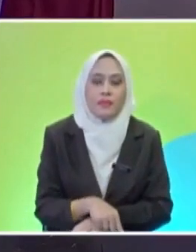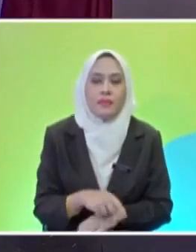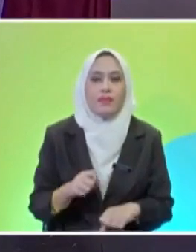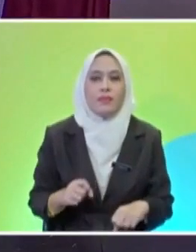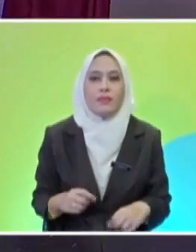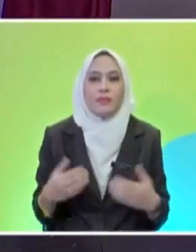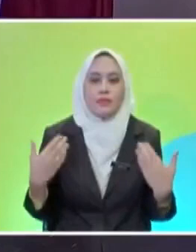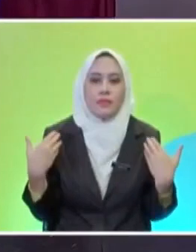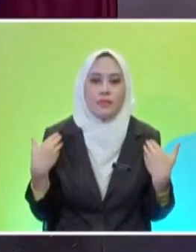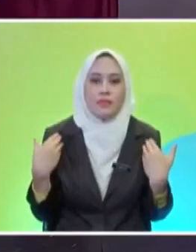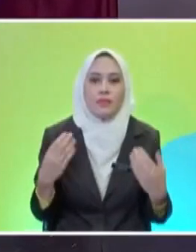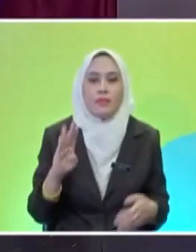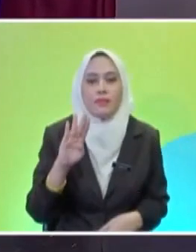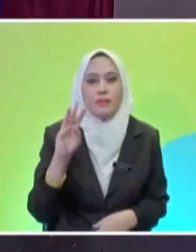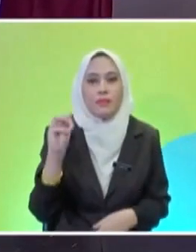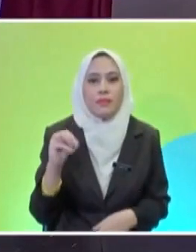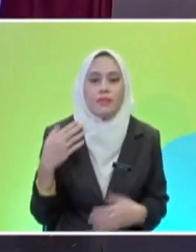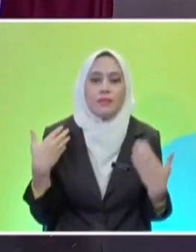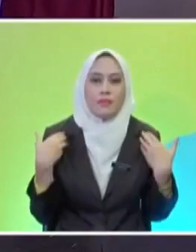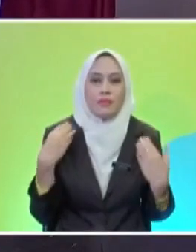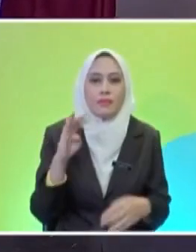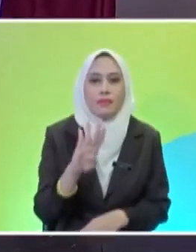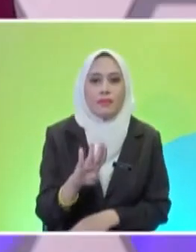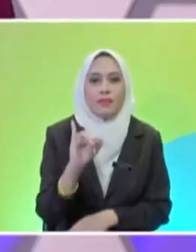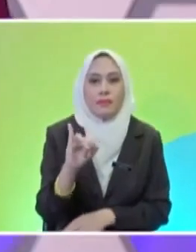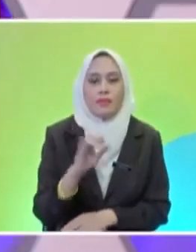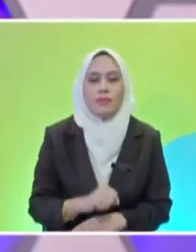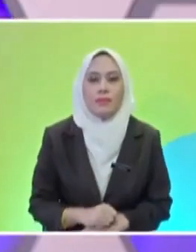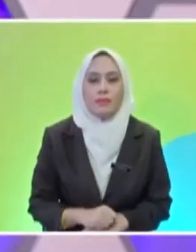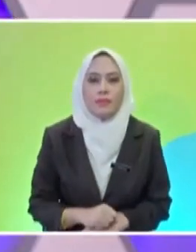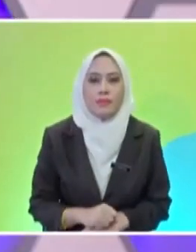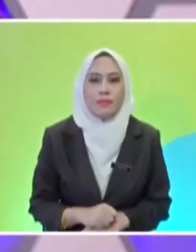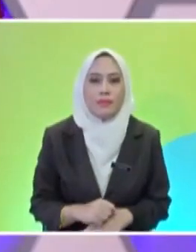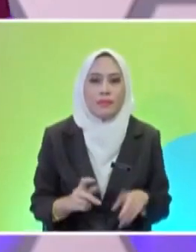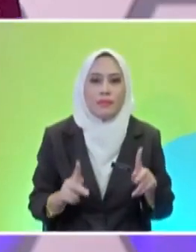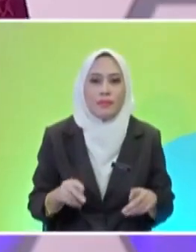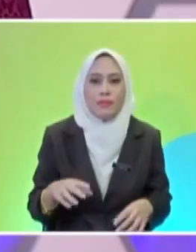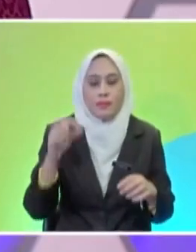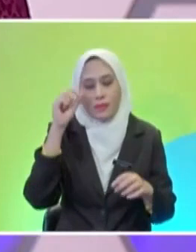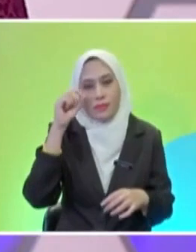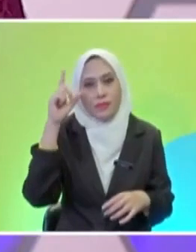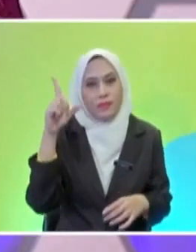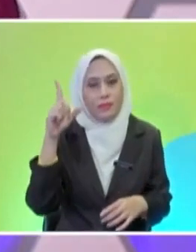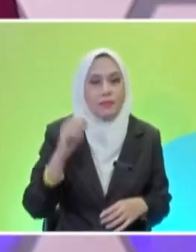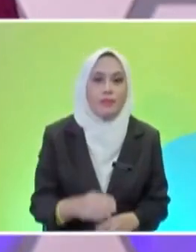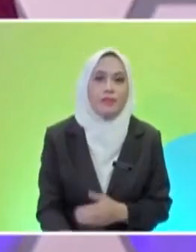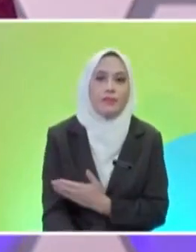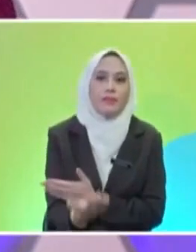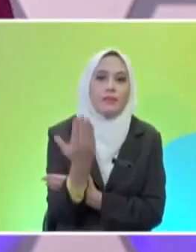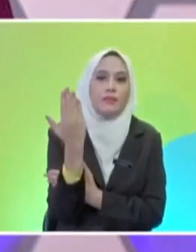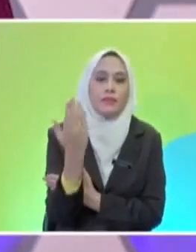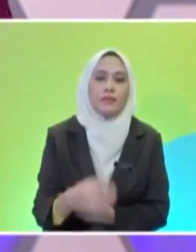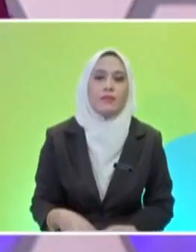saya juga belajar bahasa Inggeris. Betul ke cikgu? Tentu kalau waktu kita bangun pagi tu, pagi. Tu waktu